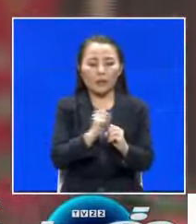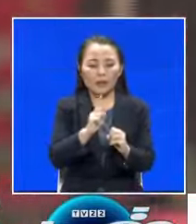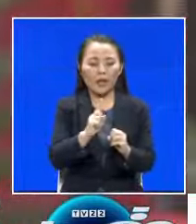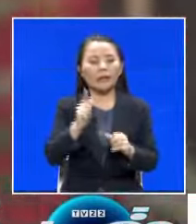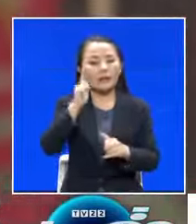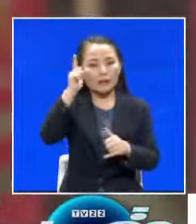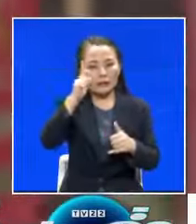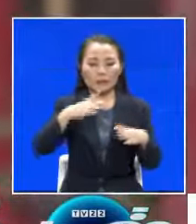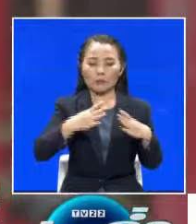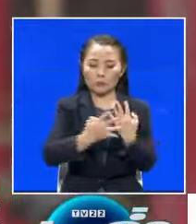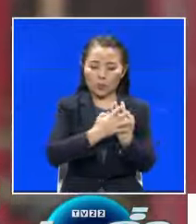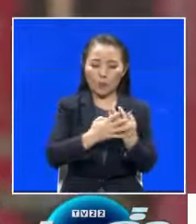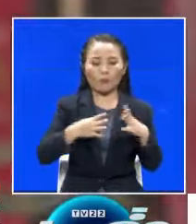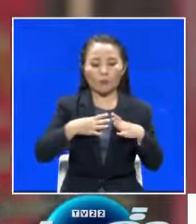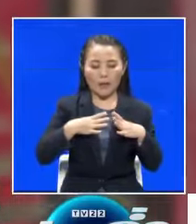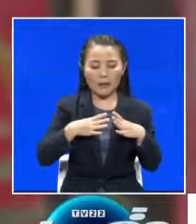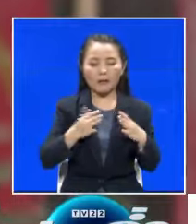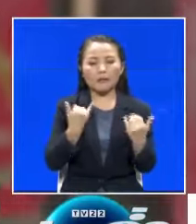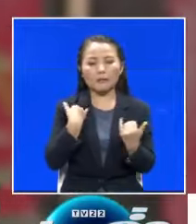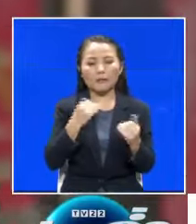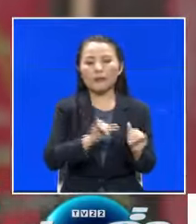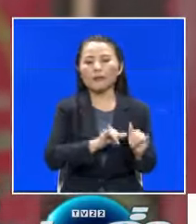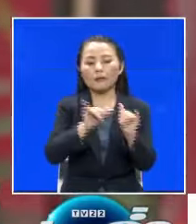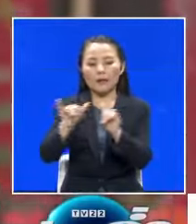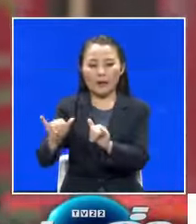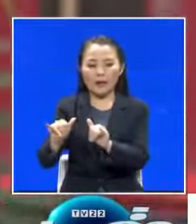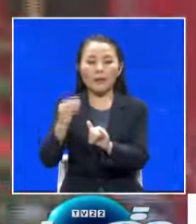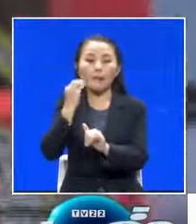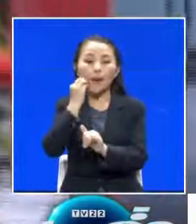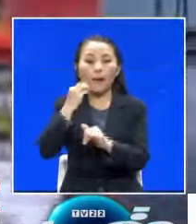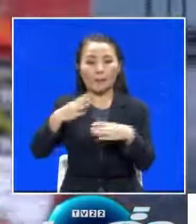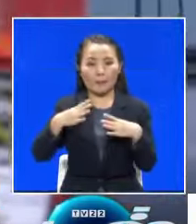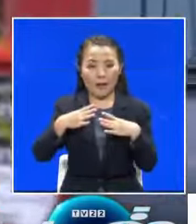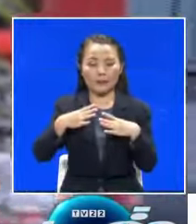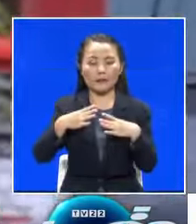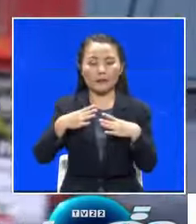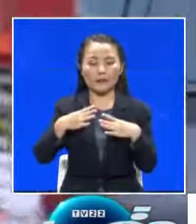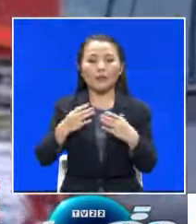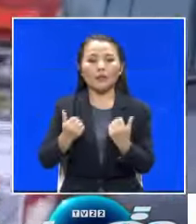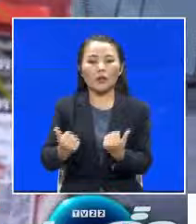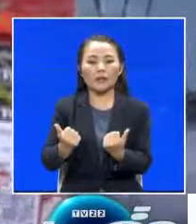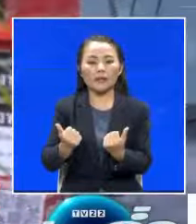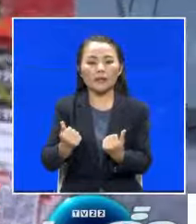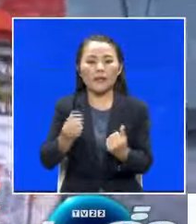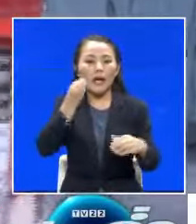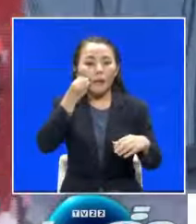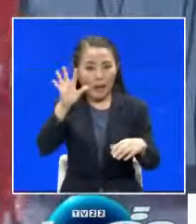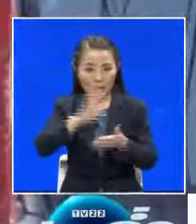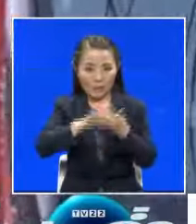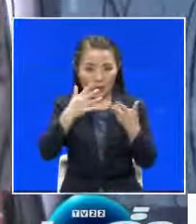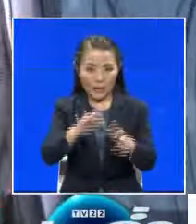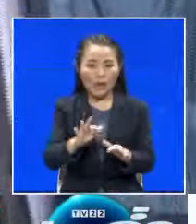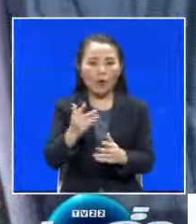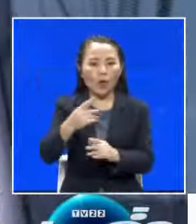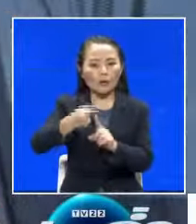นการพักโทษแล้วก็เคลื่อนย้ายไปยังสถานที่พักโทษก็คือบ้านพักจันทร์สองล่าเป็นที่เรียบร้อยแล้วเดี๋ยวจะนัดหมายรายงานตั